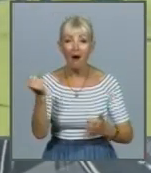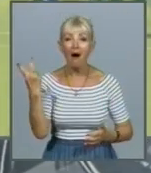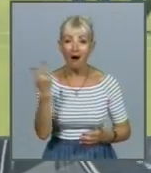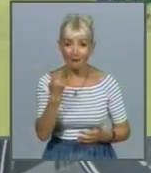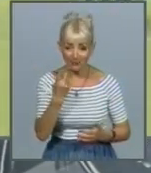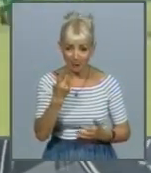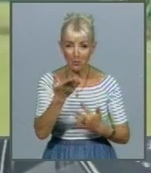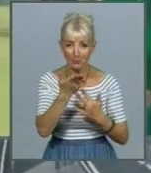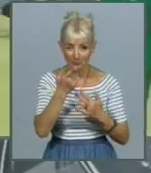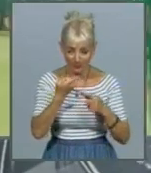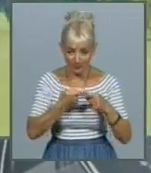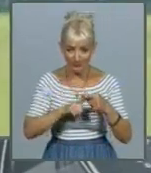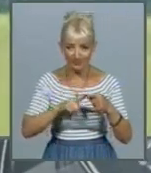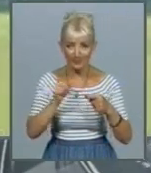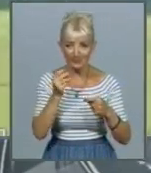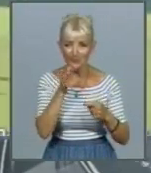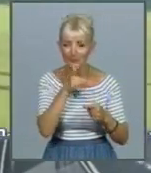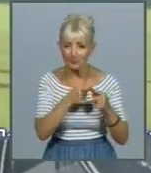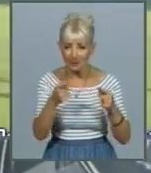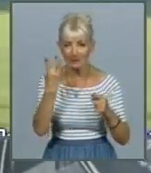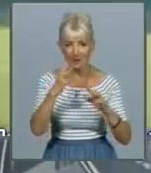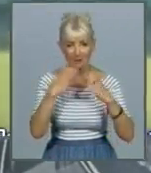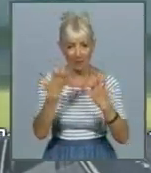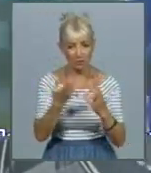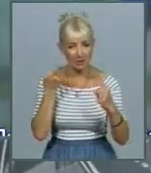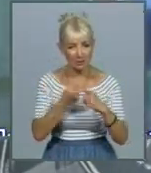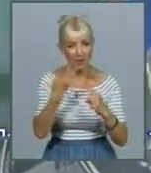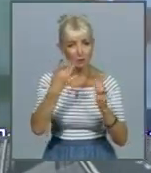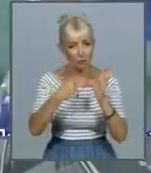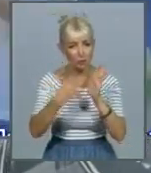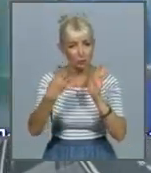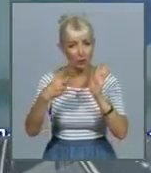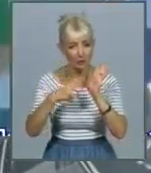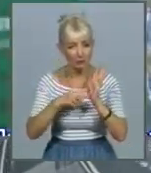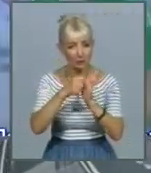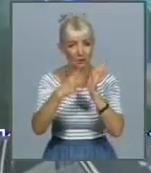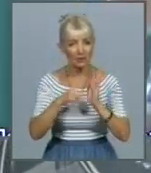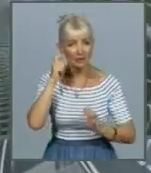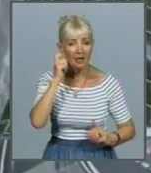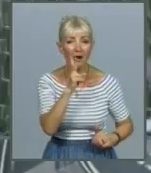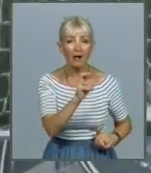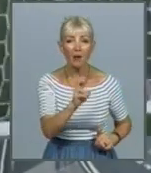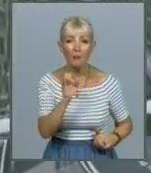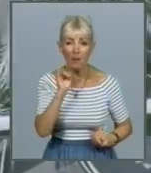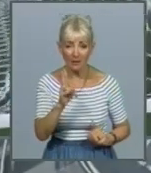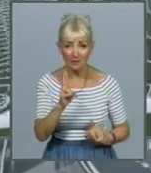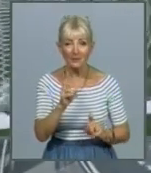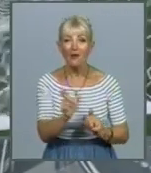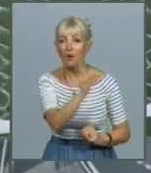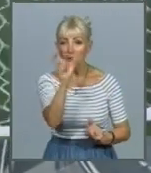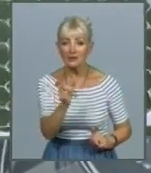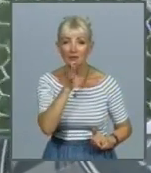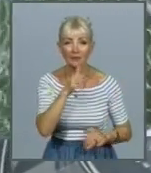три мяча на 46 67 минутах дубль оформил 16-летний данил кабан компенсированное время